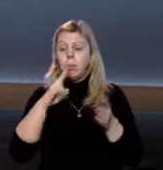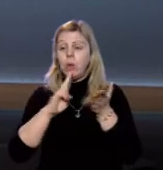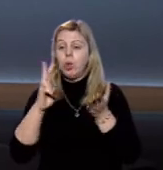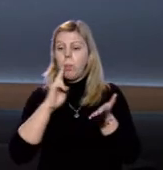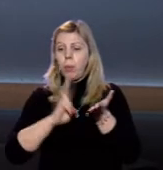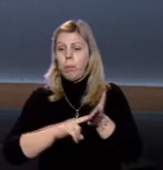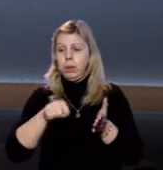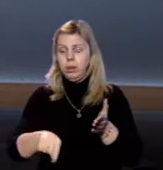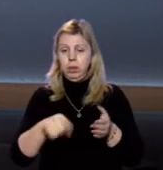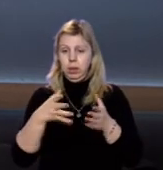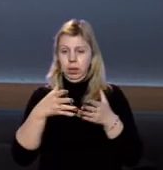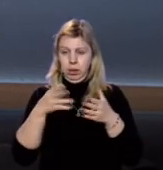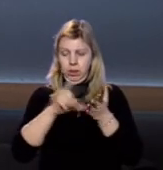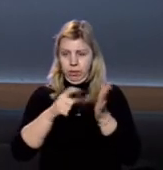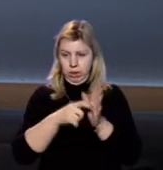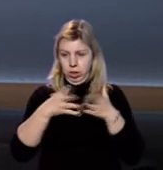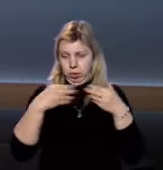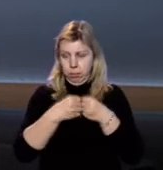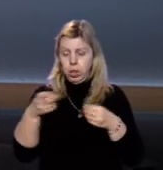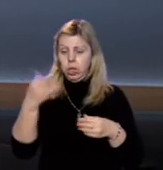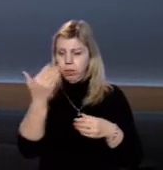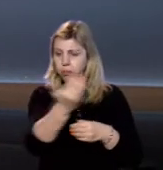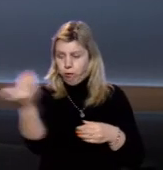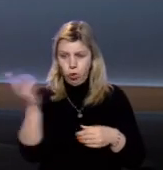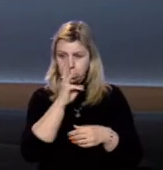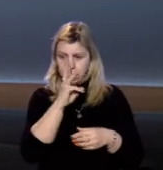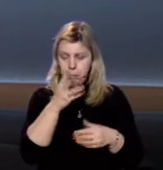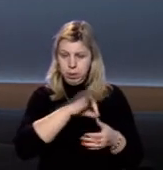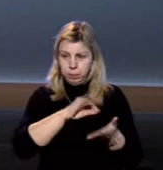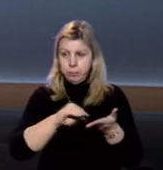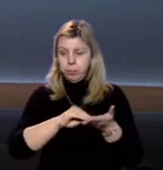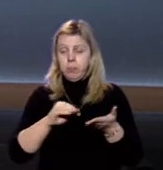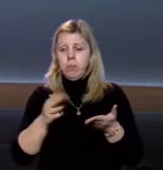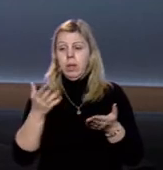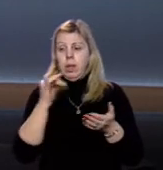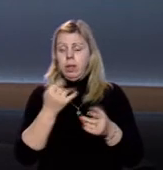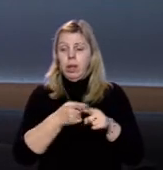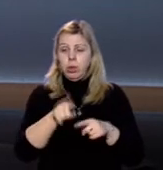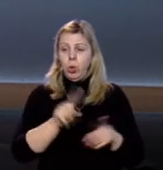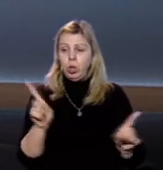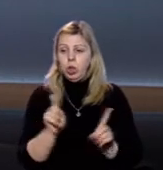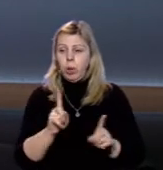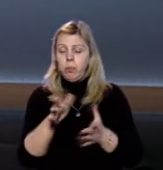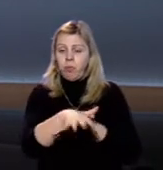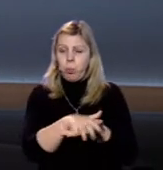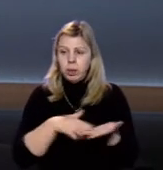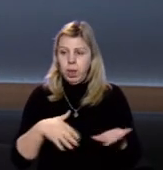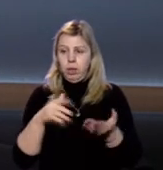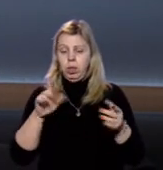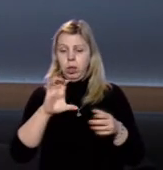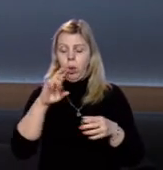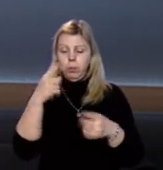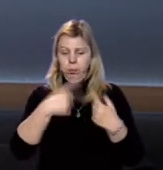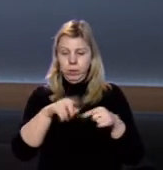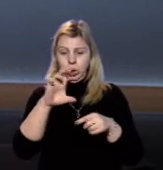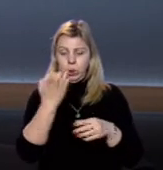сім'ї, вказуються відповідно члени сім'ї, їхні доходи і певні майнові питання для того, щоб в подальшому орган соціального